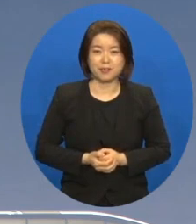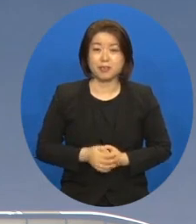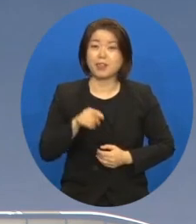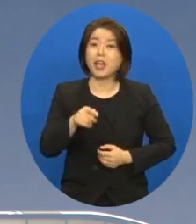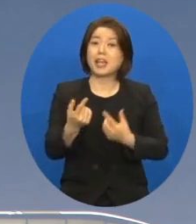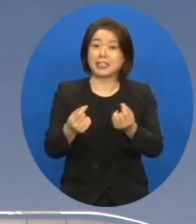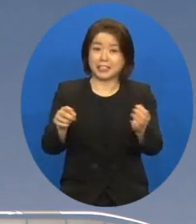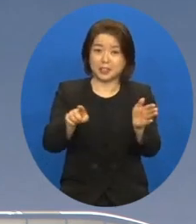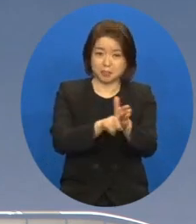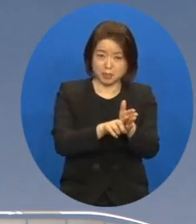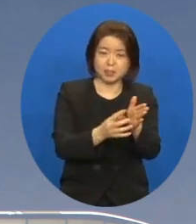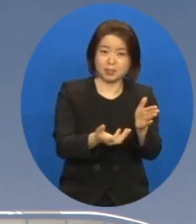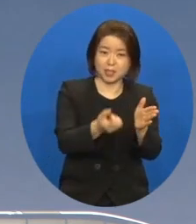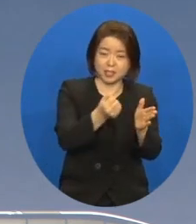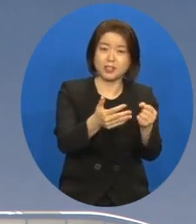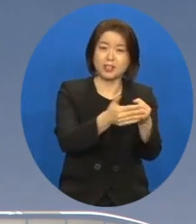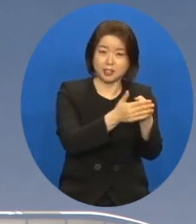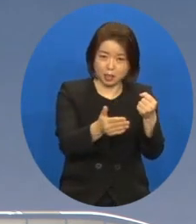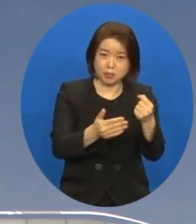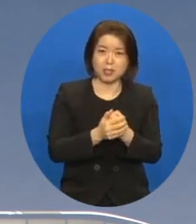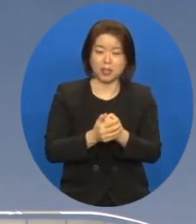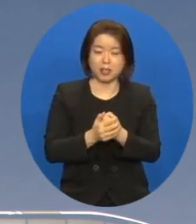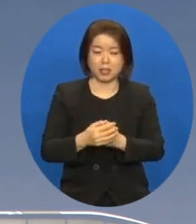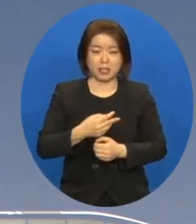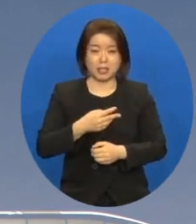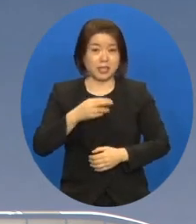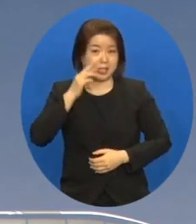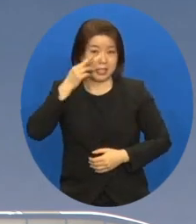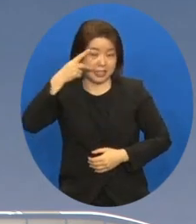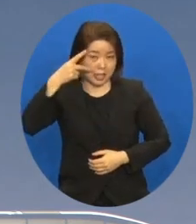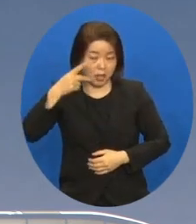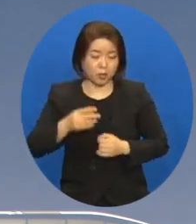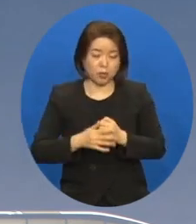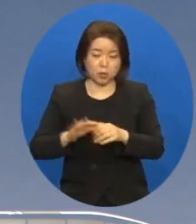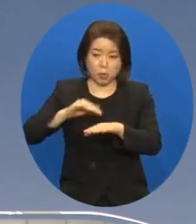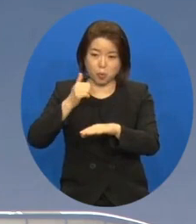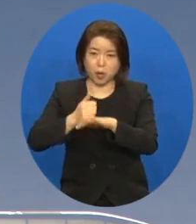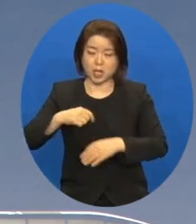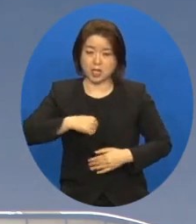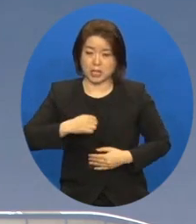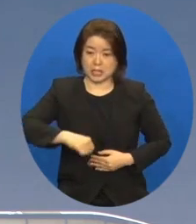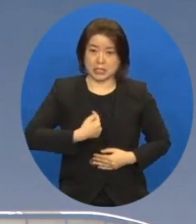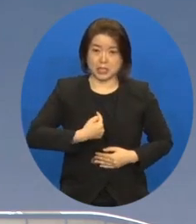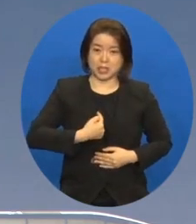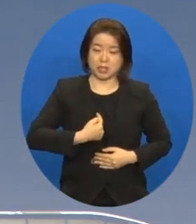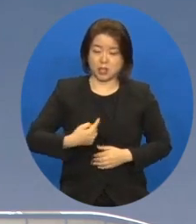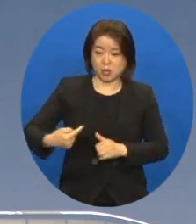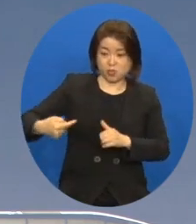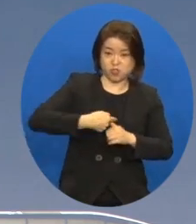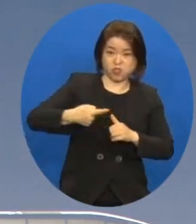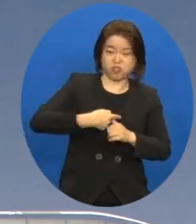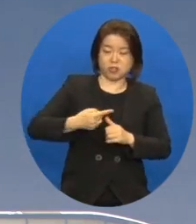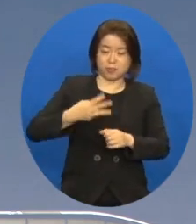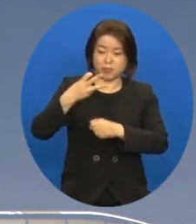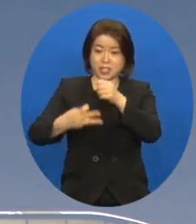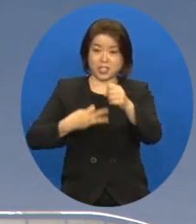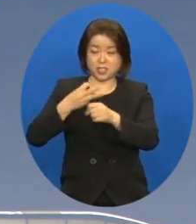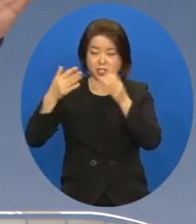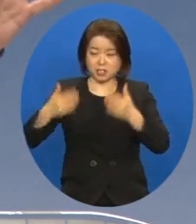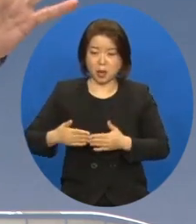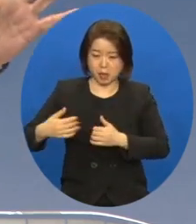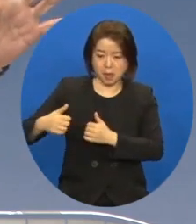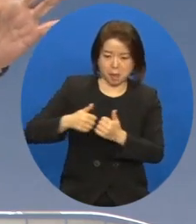이런 믿음을 가지고 있었기 때문에 사울 왕이 자기를 죽이려고 13년 동안이나 쫓아다녔는데